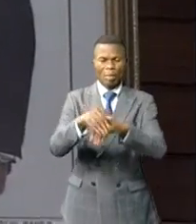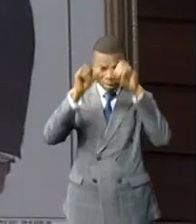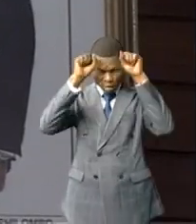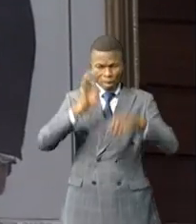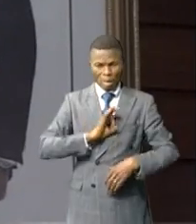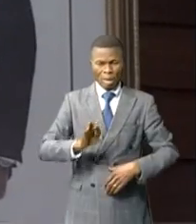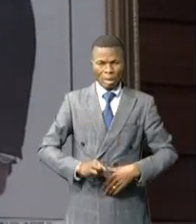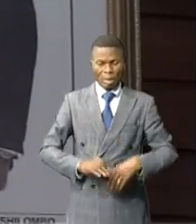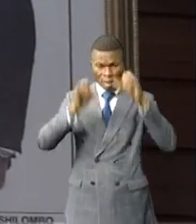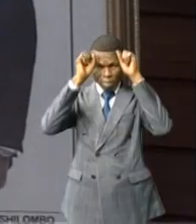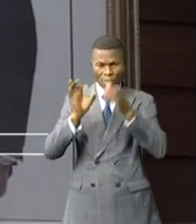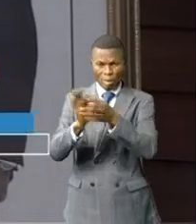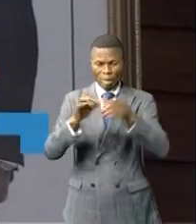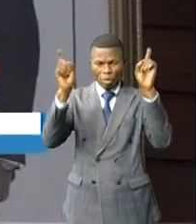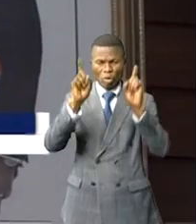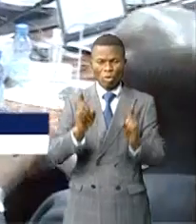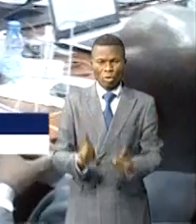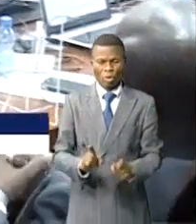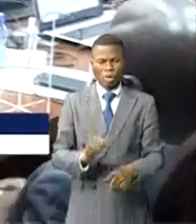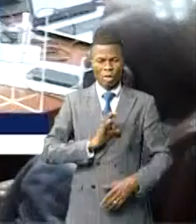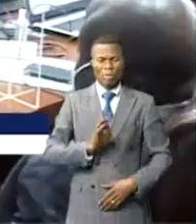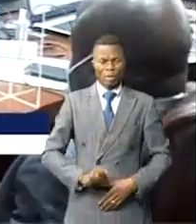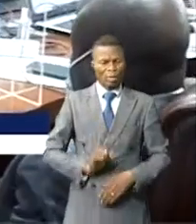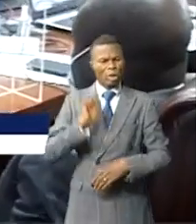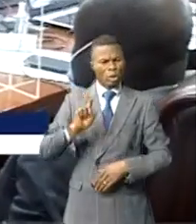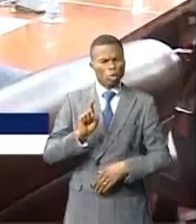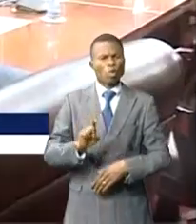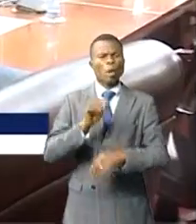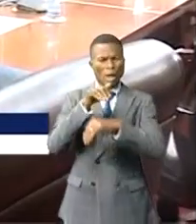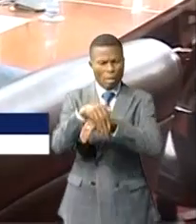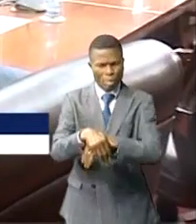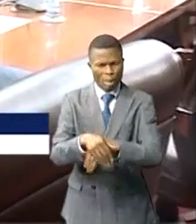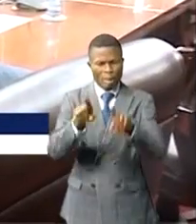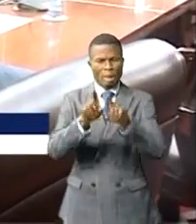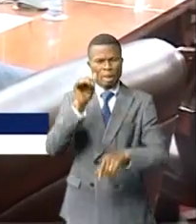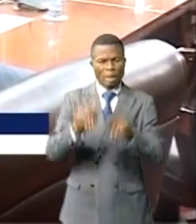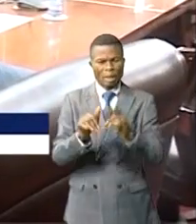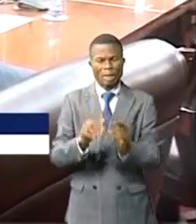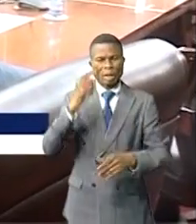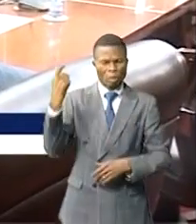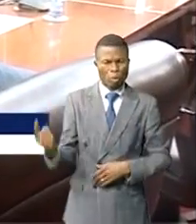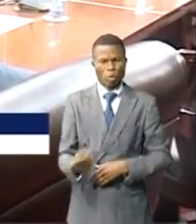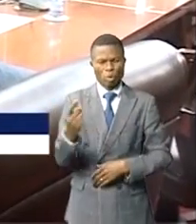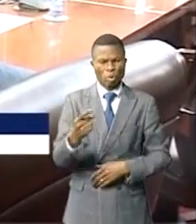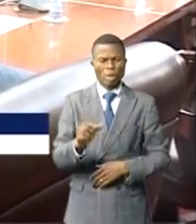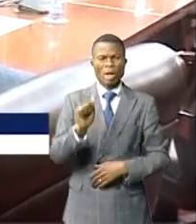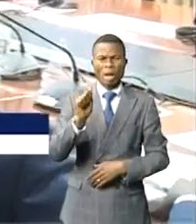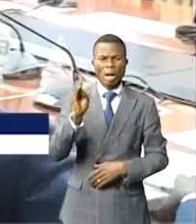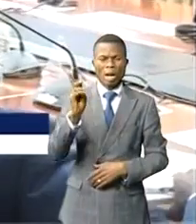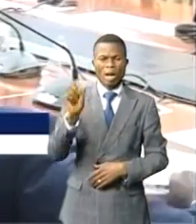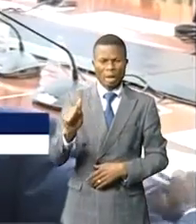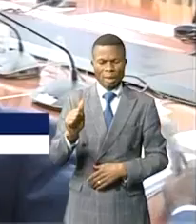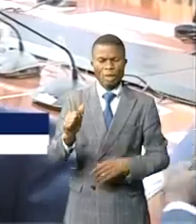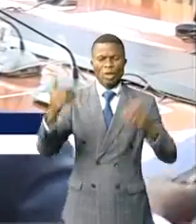et président en exercice de l'Union africaine, Félix-Antoine Tshisekedi Tshilombo, ainsi que le secrétariat permanent de l'APCA et le haut cadre